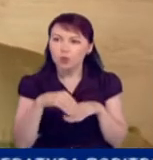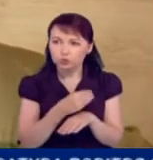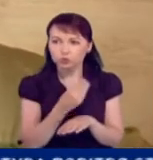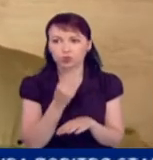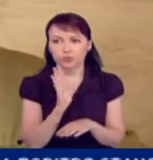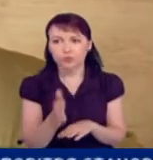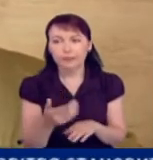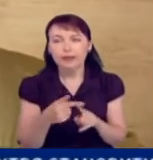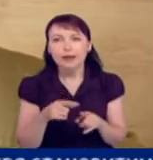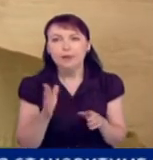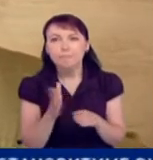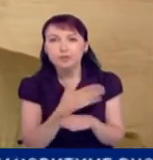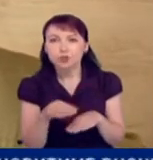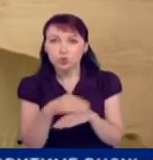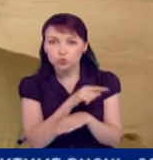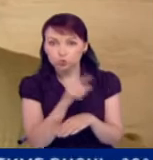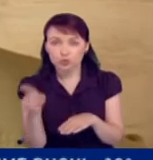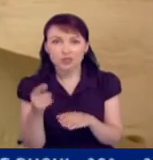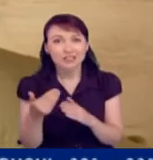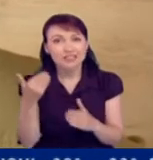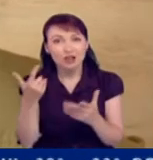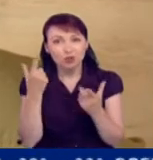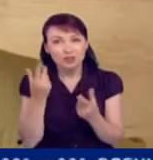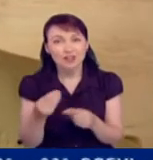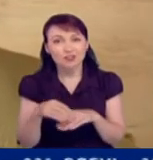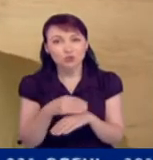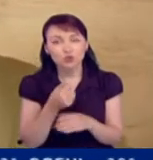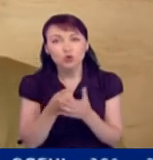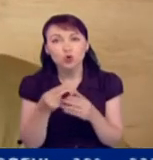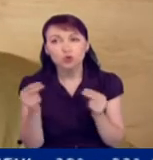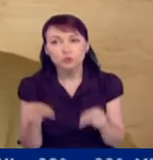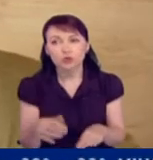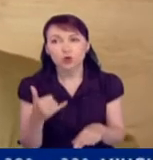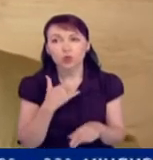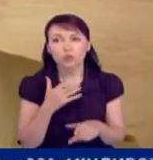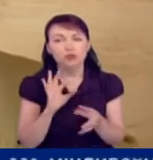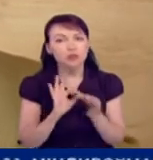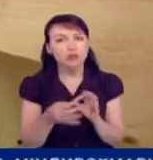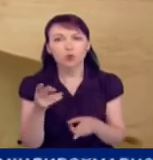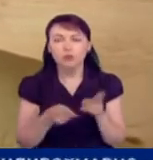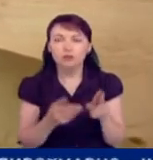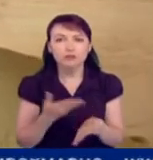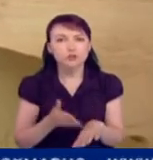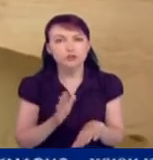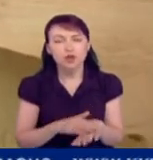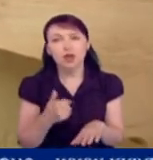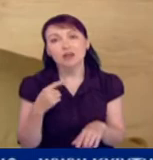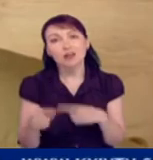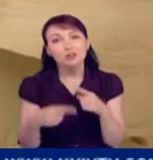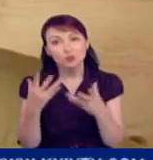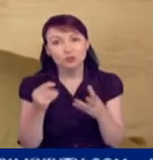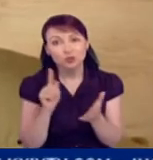у нас виходило так, що за день до одруження, до розпису, у мене була складна операція важка, і я на наступний день